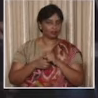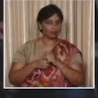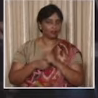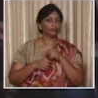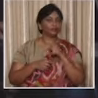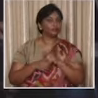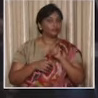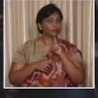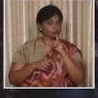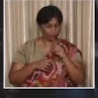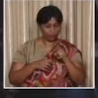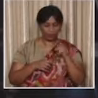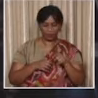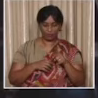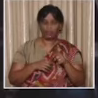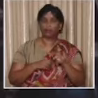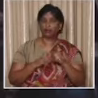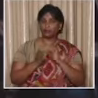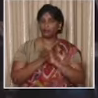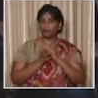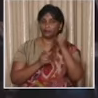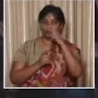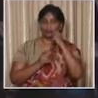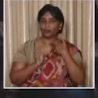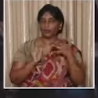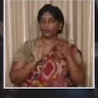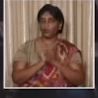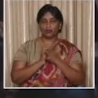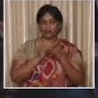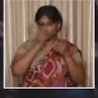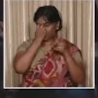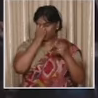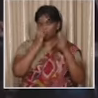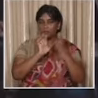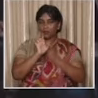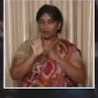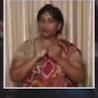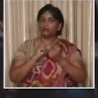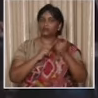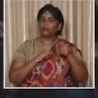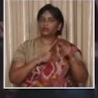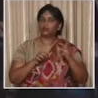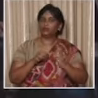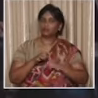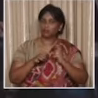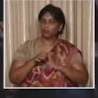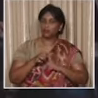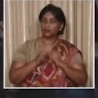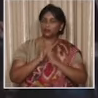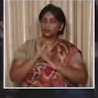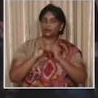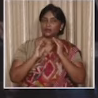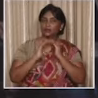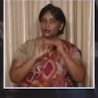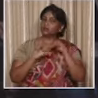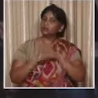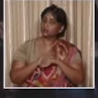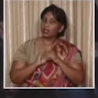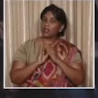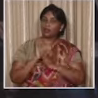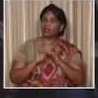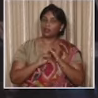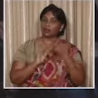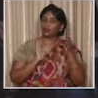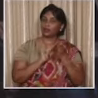මේ කියන විදිහට ඒ සර්විස් චාර්ජ් එක වැටුපට එකතු වෙන්නේ නැහැ. ඒ නිසා අවුරුදු ගාණක් තිස්සේ මේ ප්‍රශ්නය අමාත්‍යංශයේ නිලධාරින් එක්ක ඇමතිවරුත්